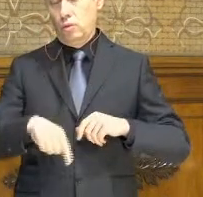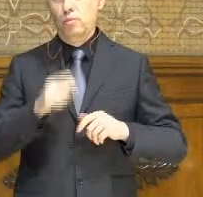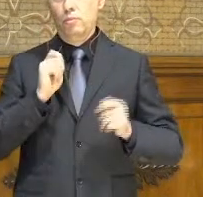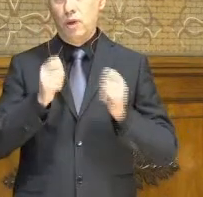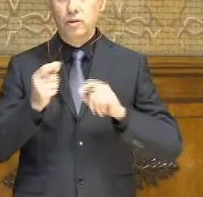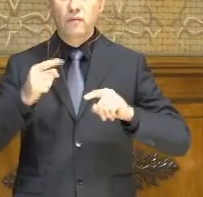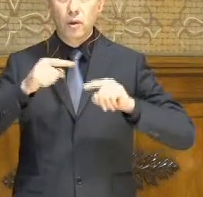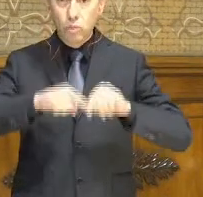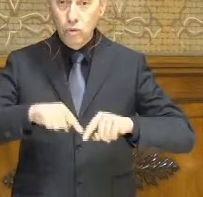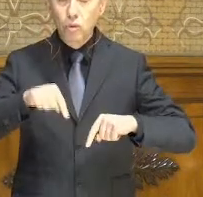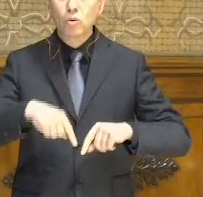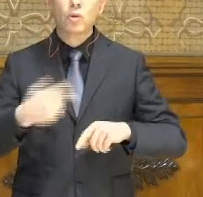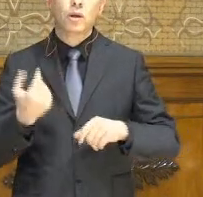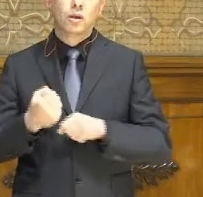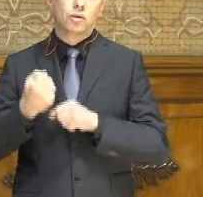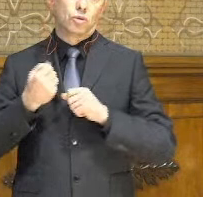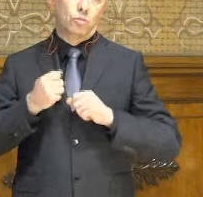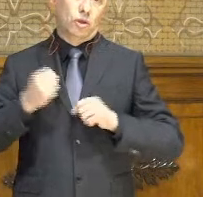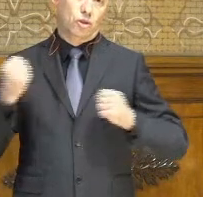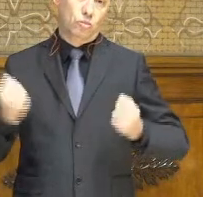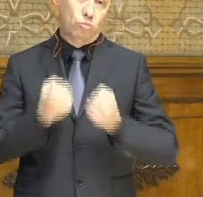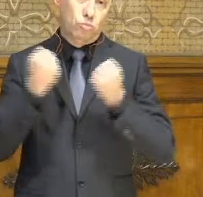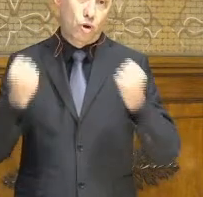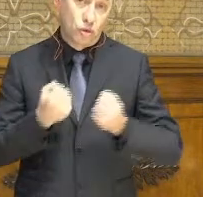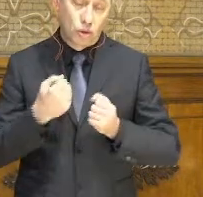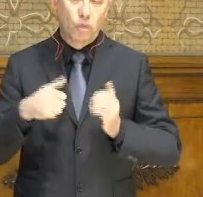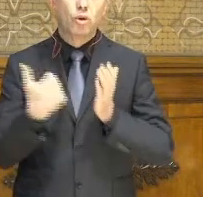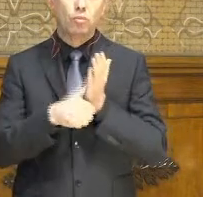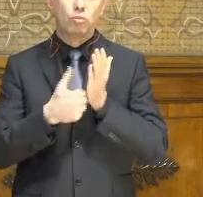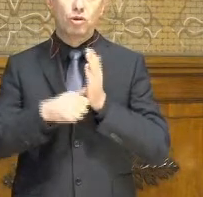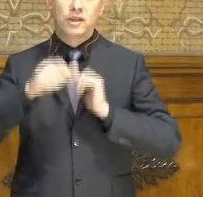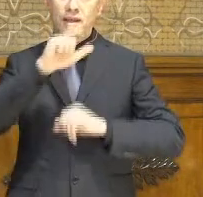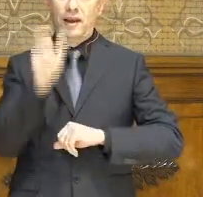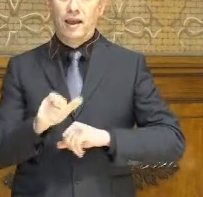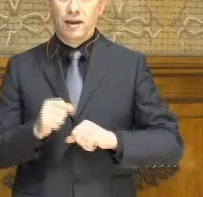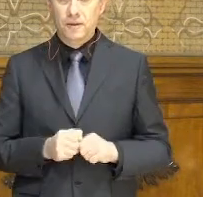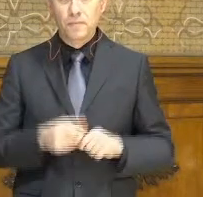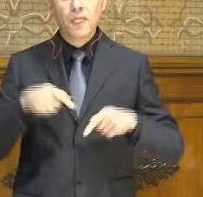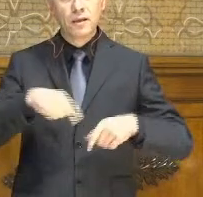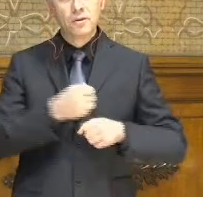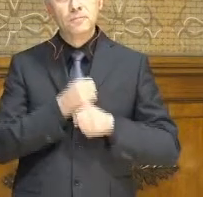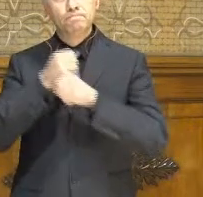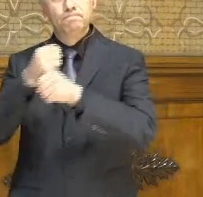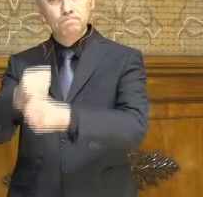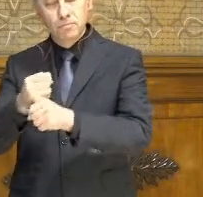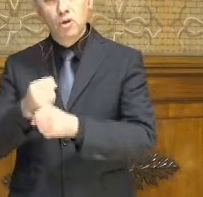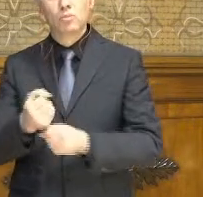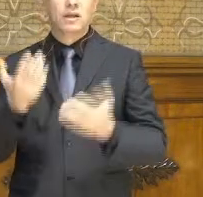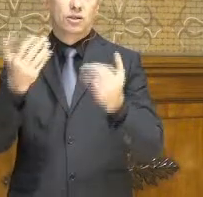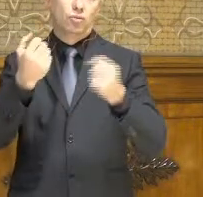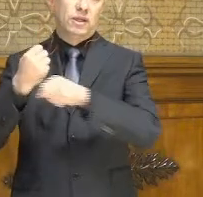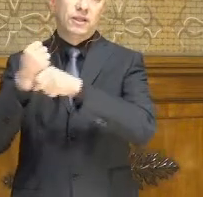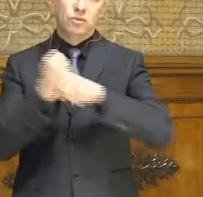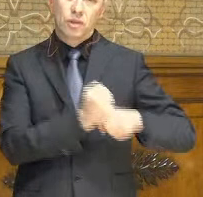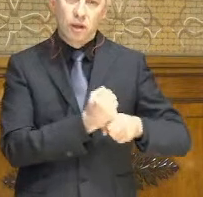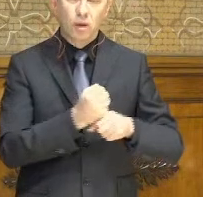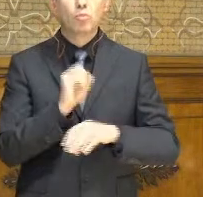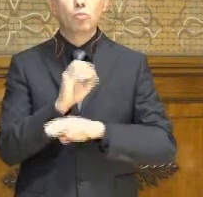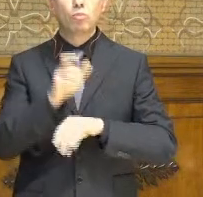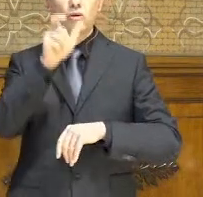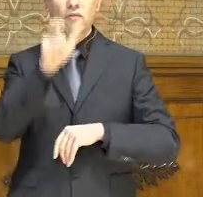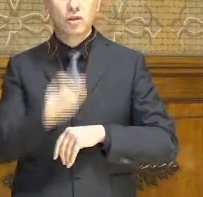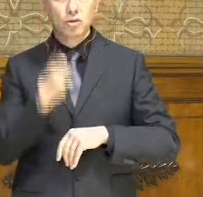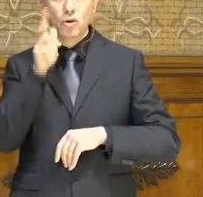di questo evento, Poste Italiane. Lascio ora la parola per i saluti istituzionali alla professoressa